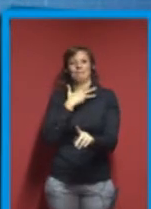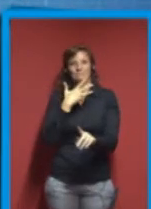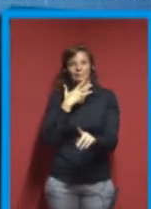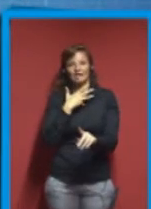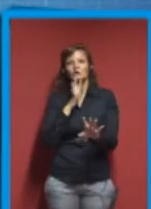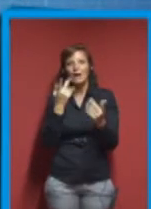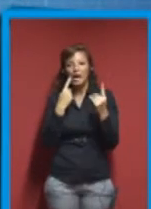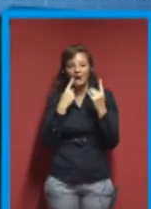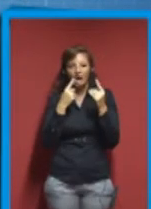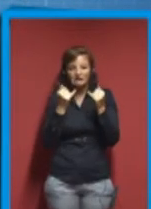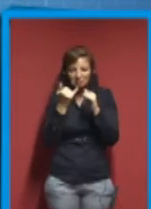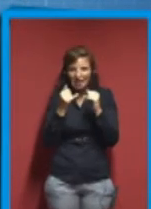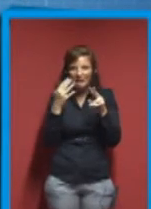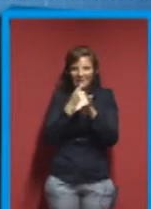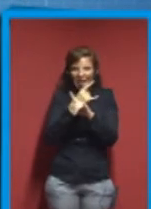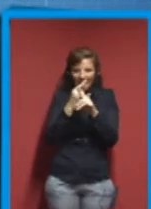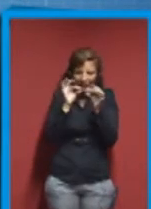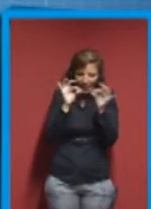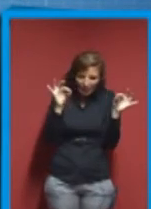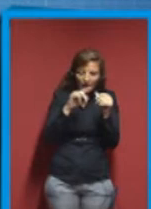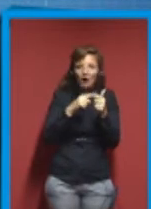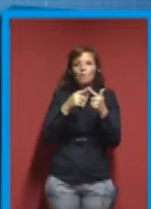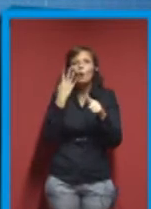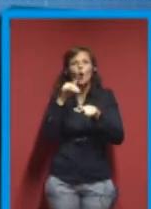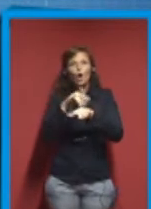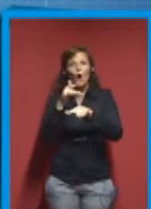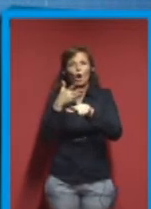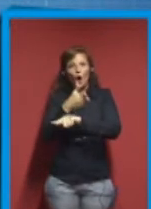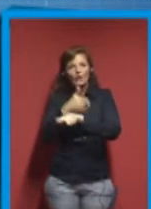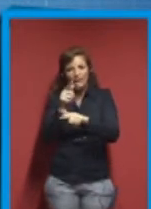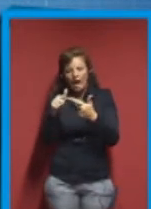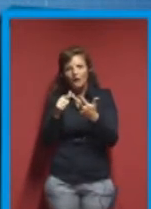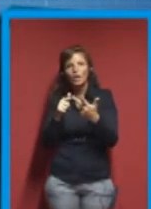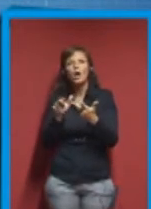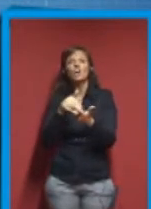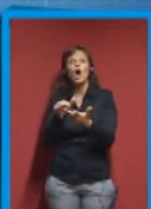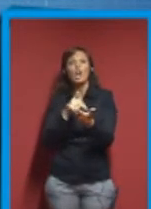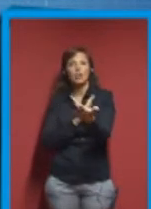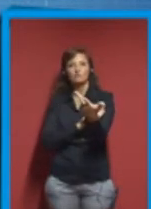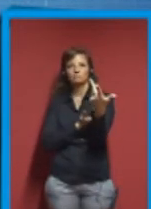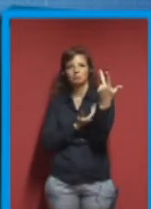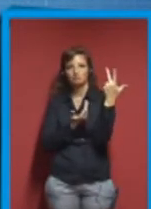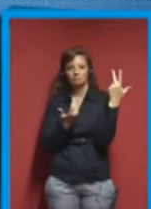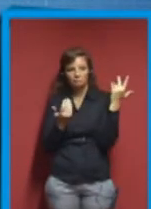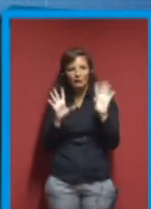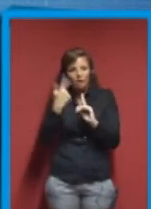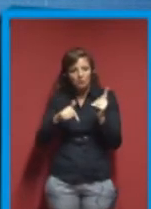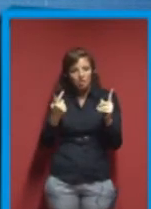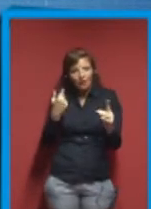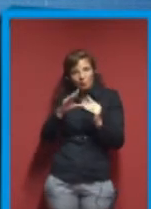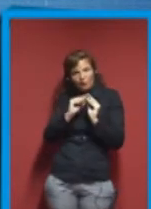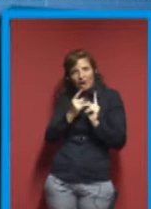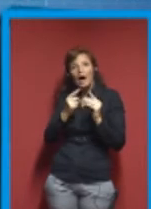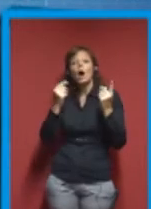degli stecchini, un coltello e della colla. Questo è quello che fa lui, un modello tridimensionale di